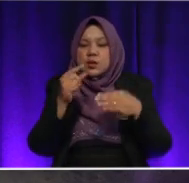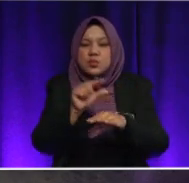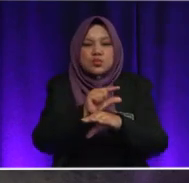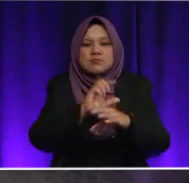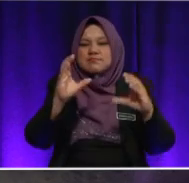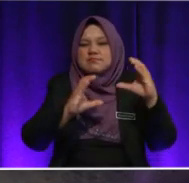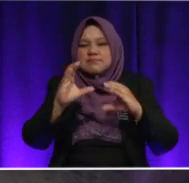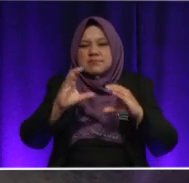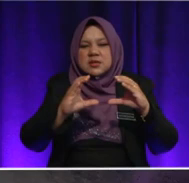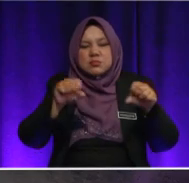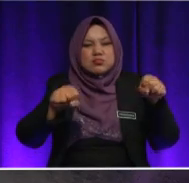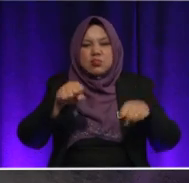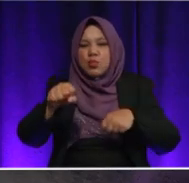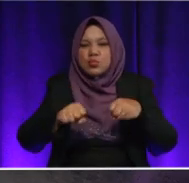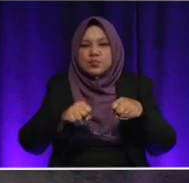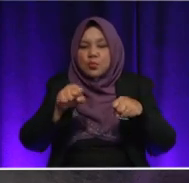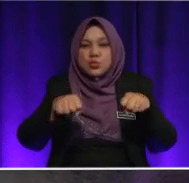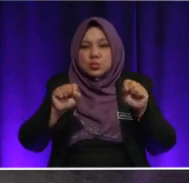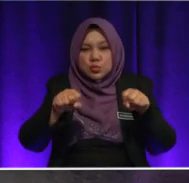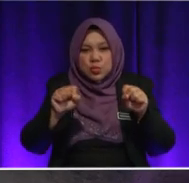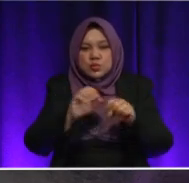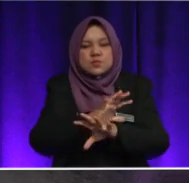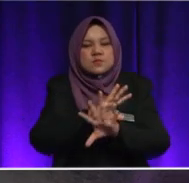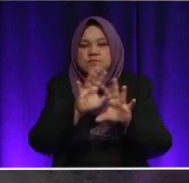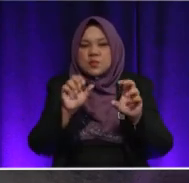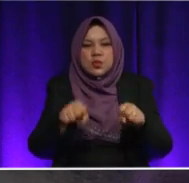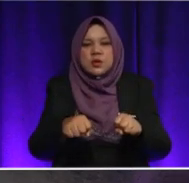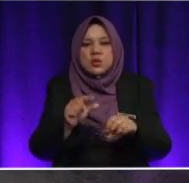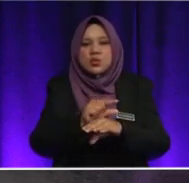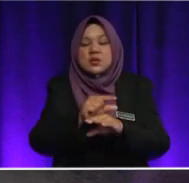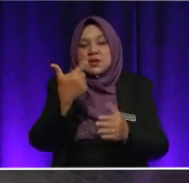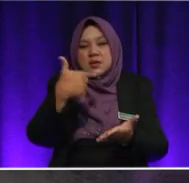kendaraan yang banyak tadi fungsi